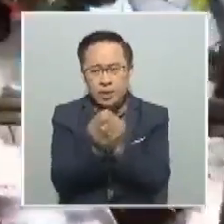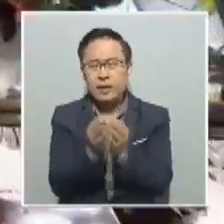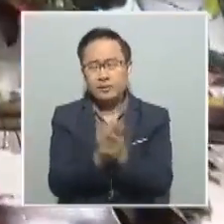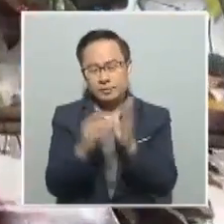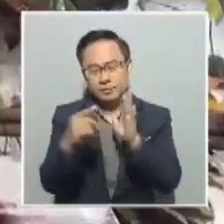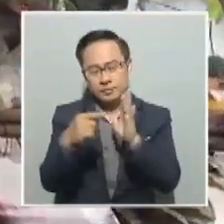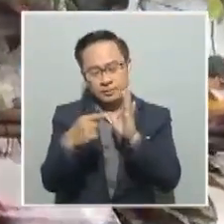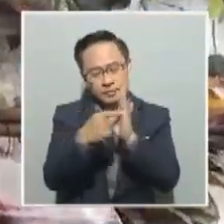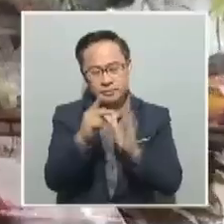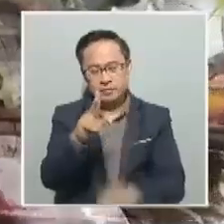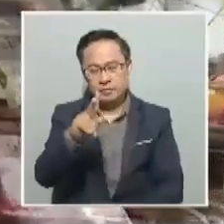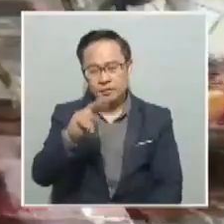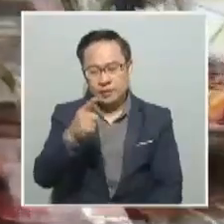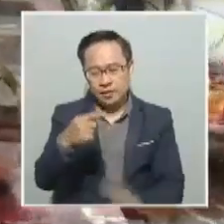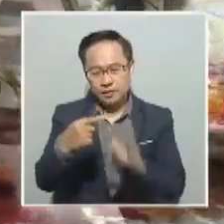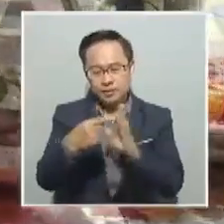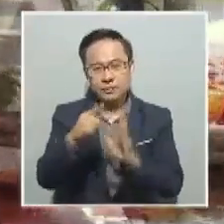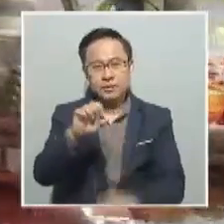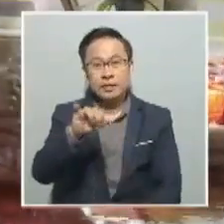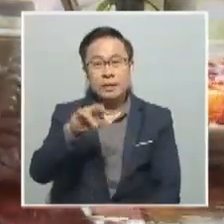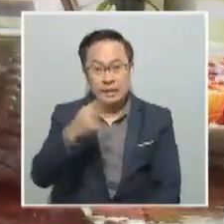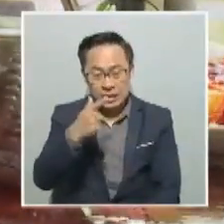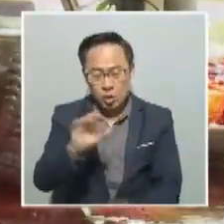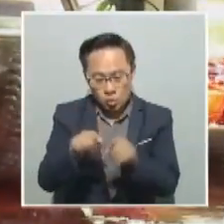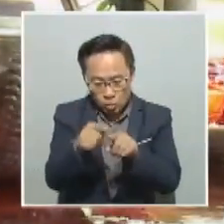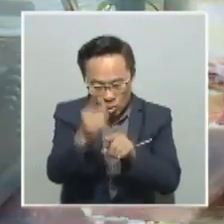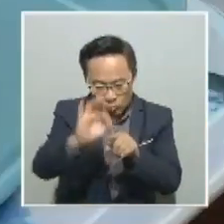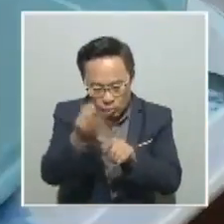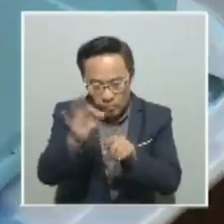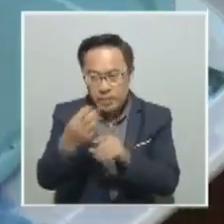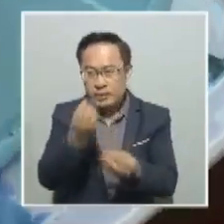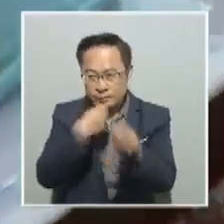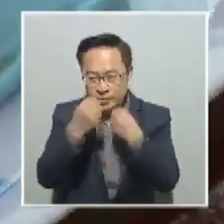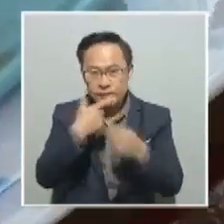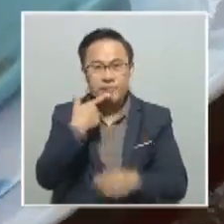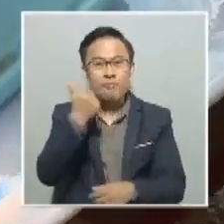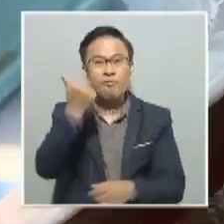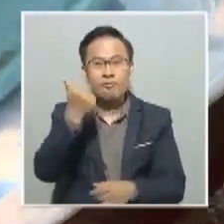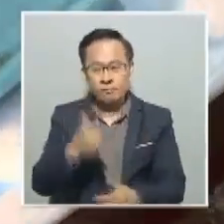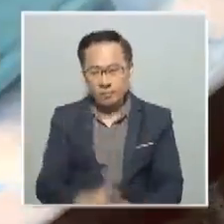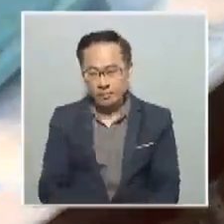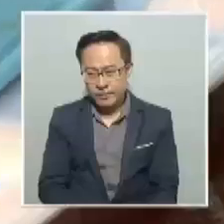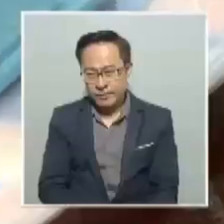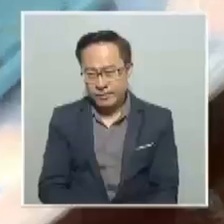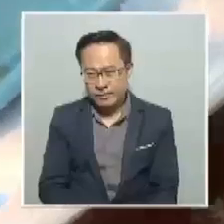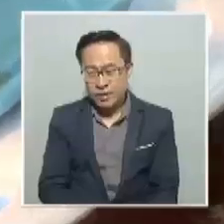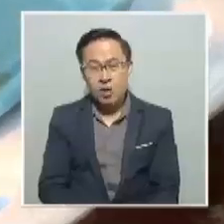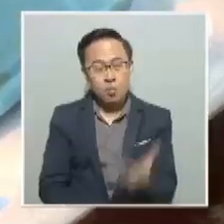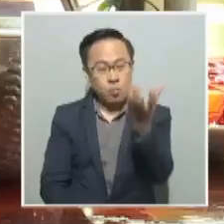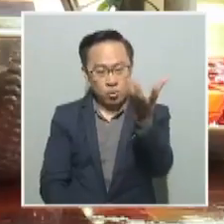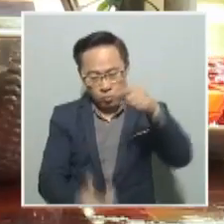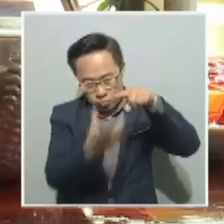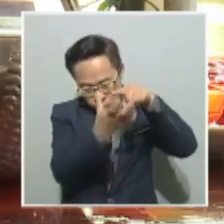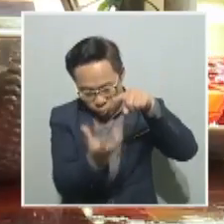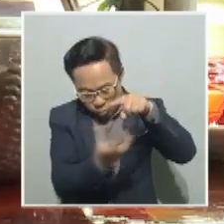จวนยอดก็ควรชวนชิมนาลิ้มลองเมื่อพลแ